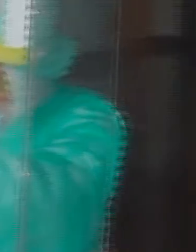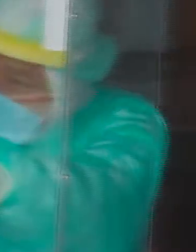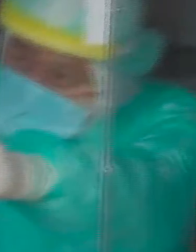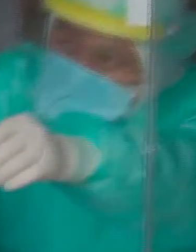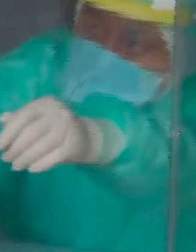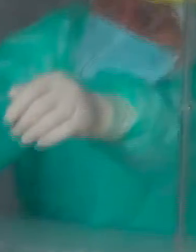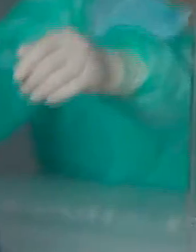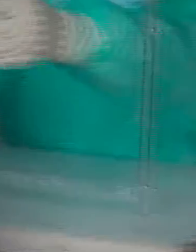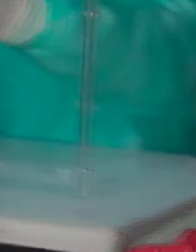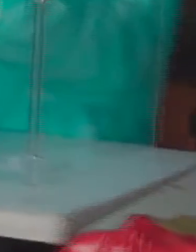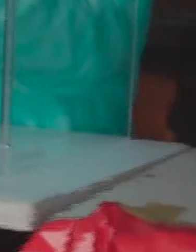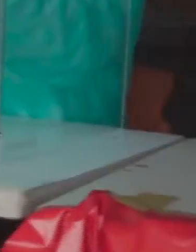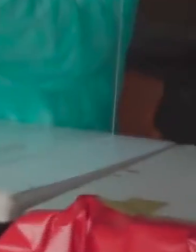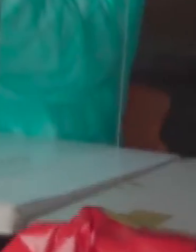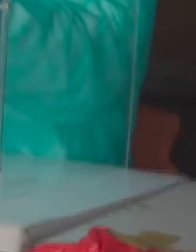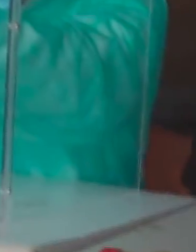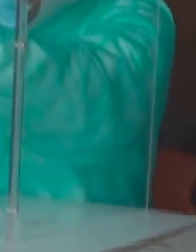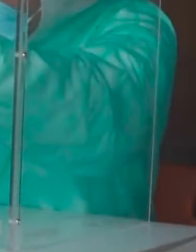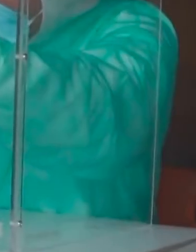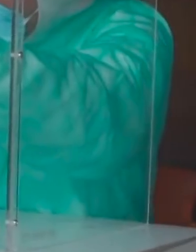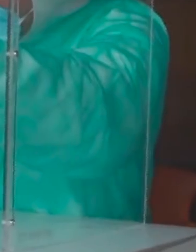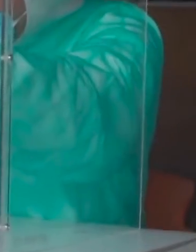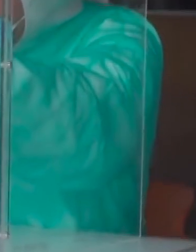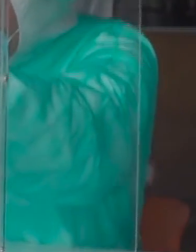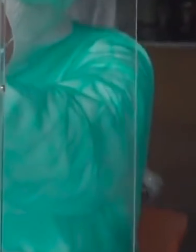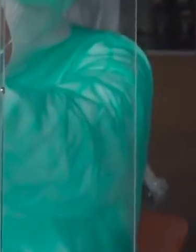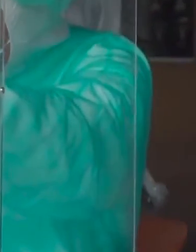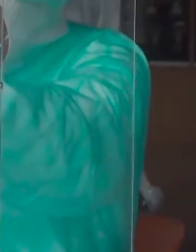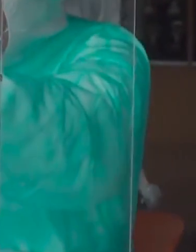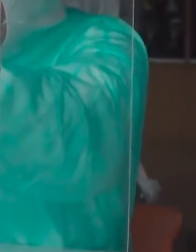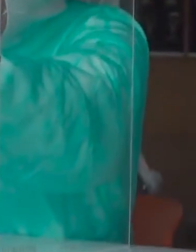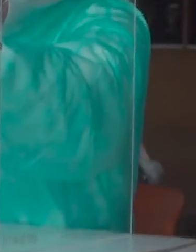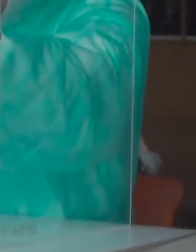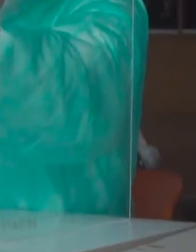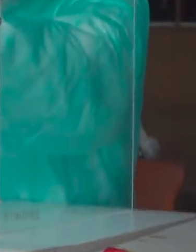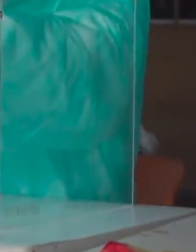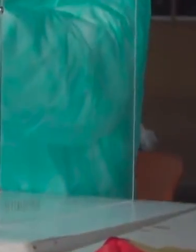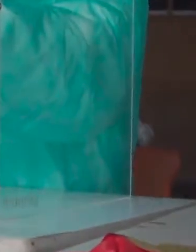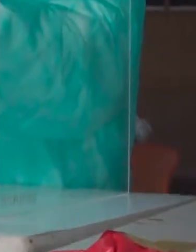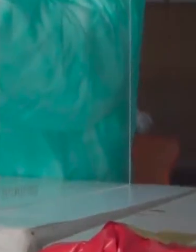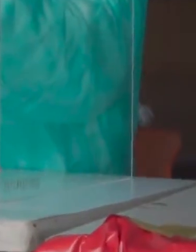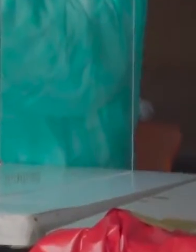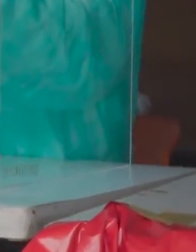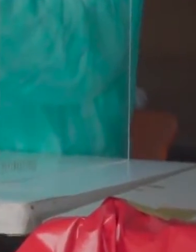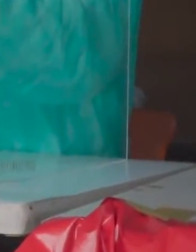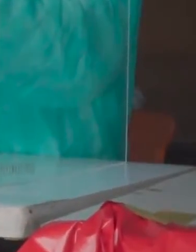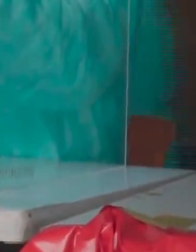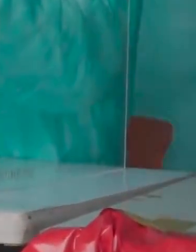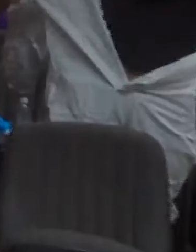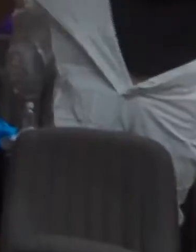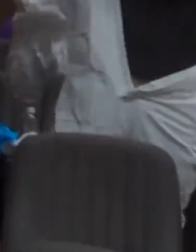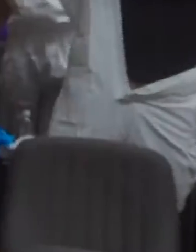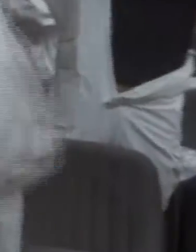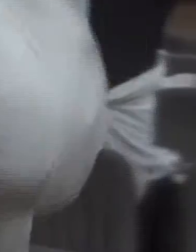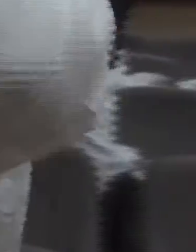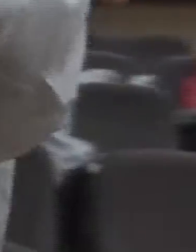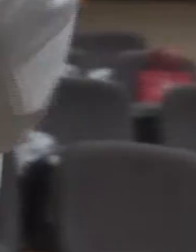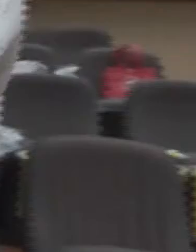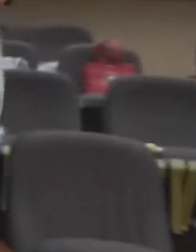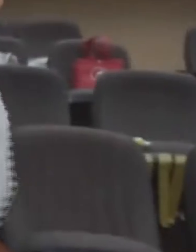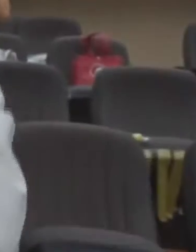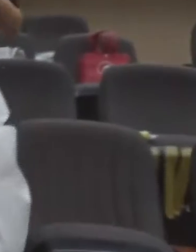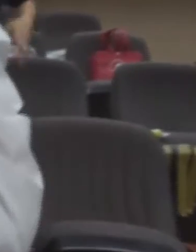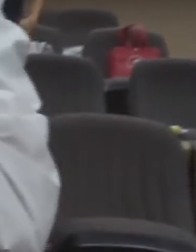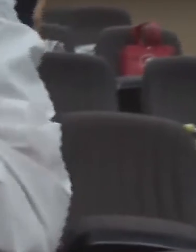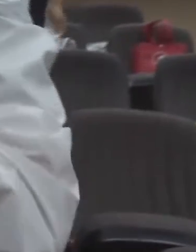有明显症状者送医，其余则送入专责防疫旅馆，并框列接触者进行居家隔离，快速处理群